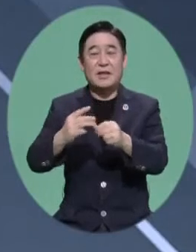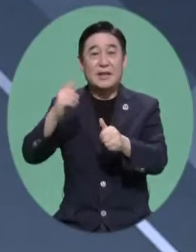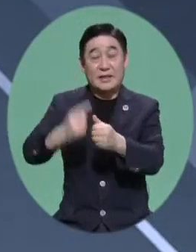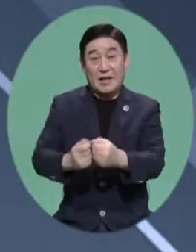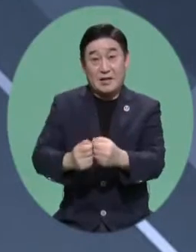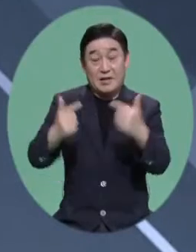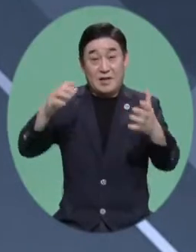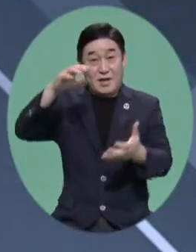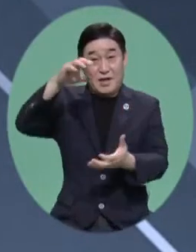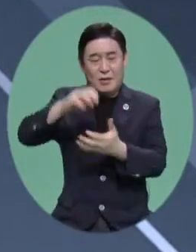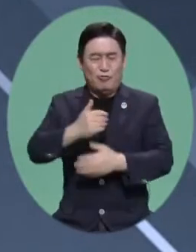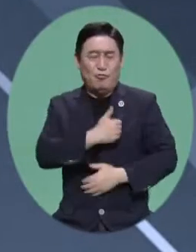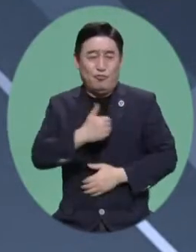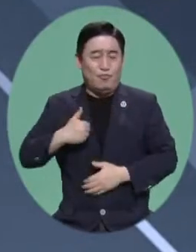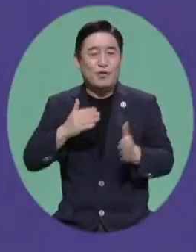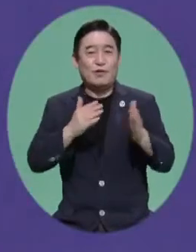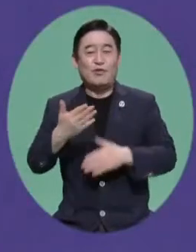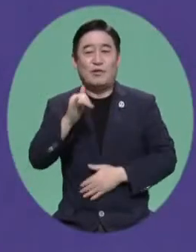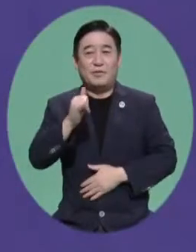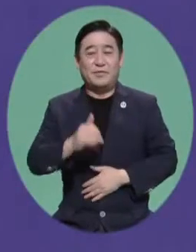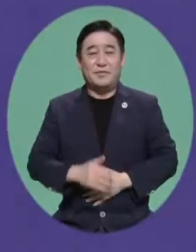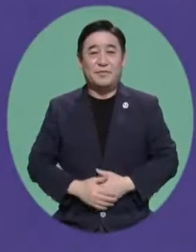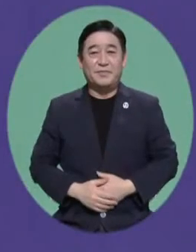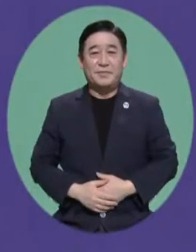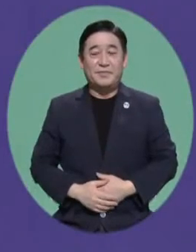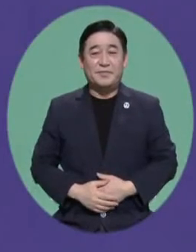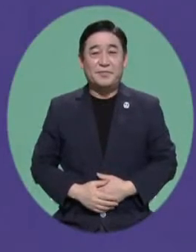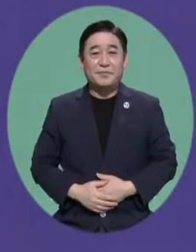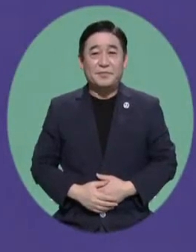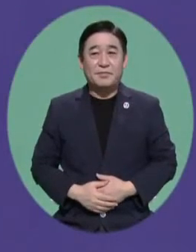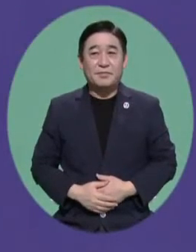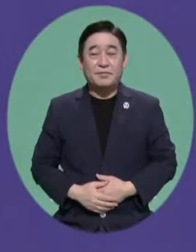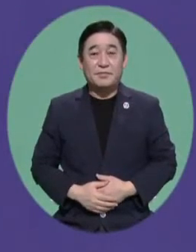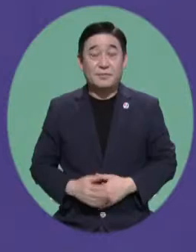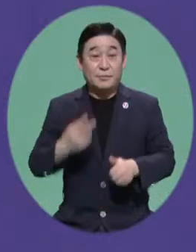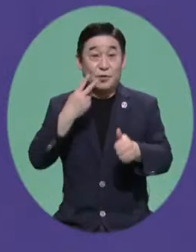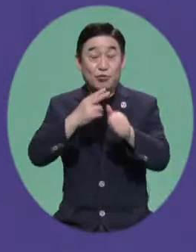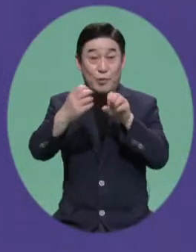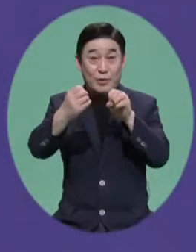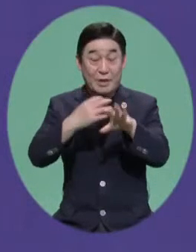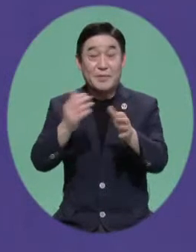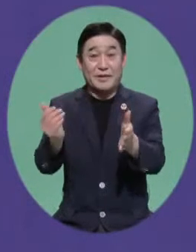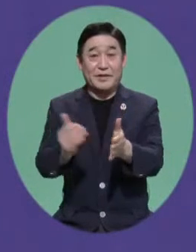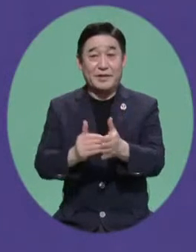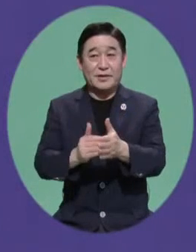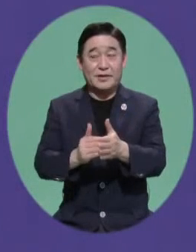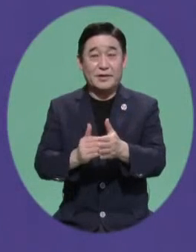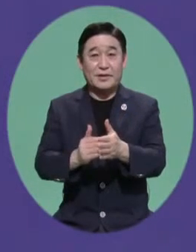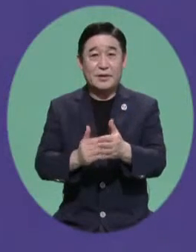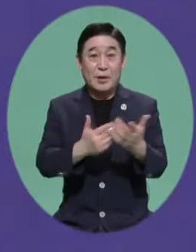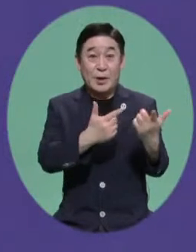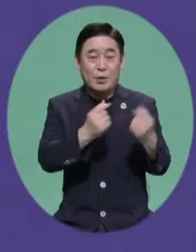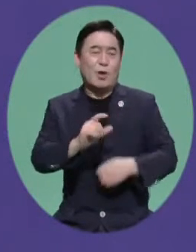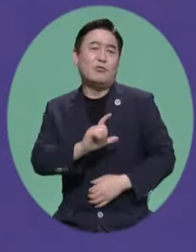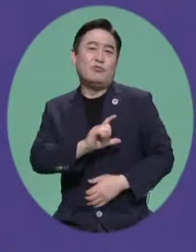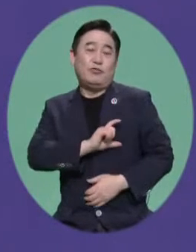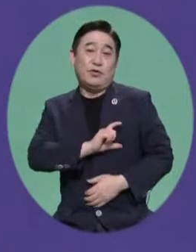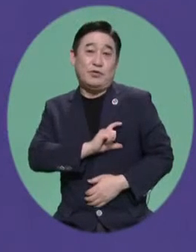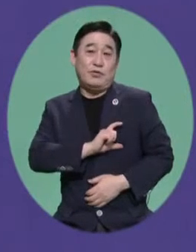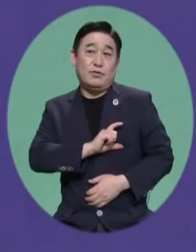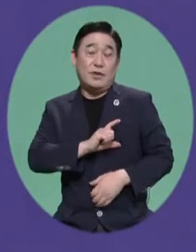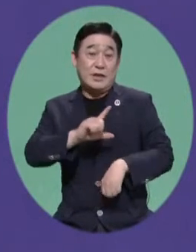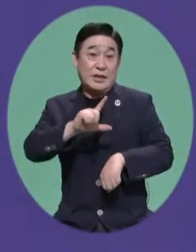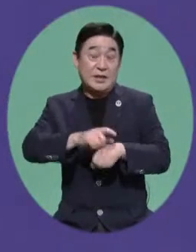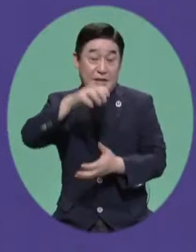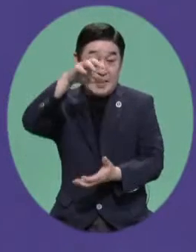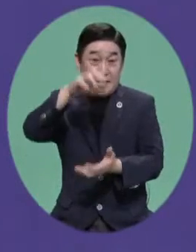증가 본 포함해서 충분히 마련하세요 말씀 드립니다 후보들 답변 들어갔습니다 계속해서 같은 주제로 시간